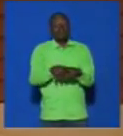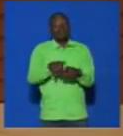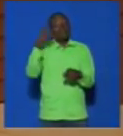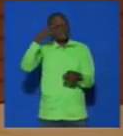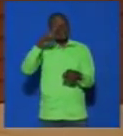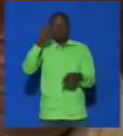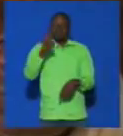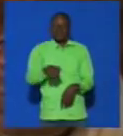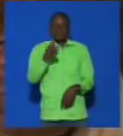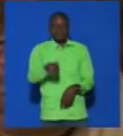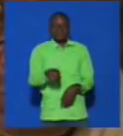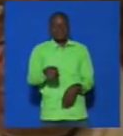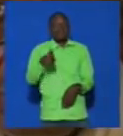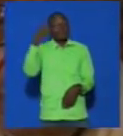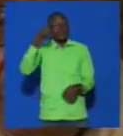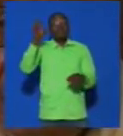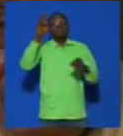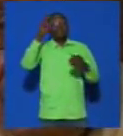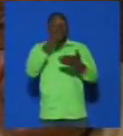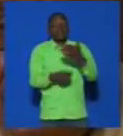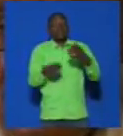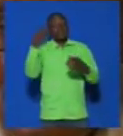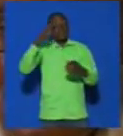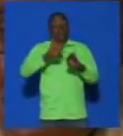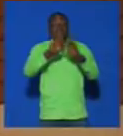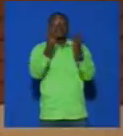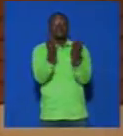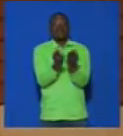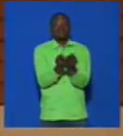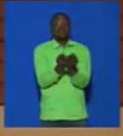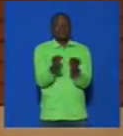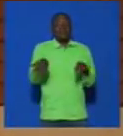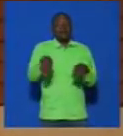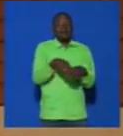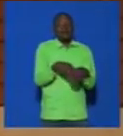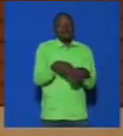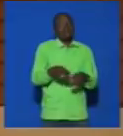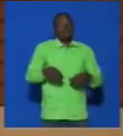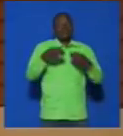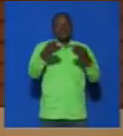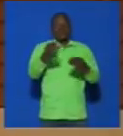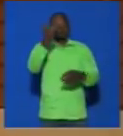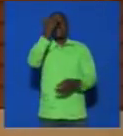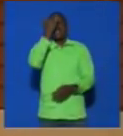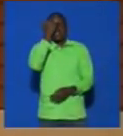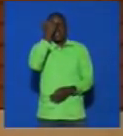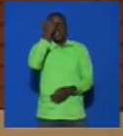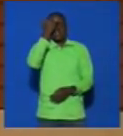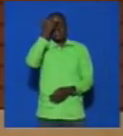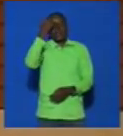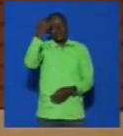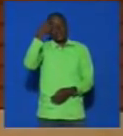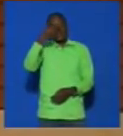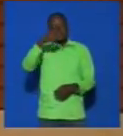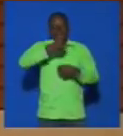nécessaire de valoriser ces foyers coranique est allé à aller donner une reconnaissance et pour